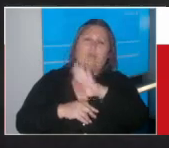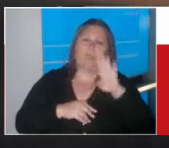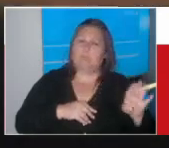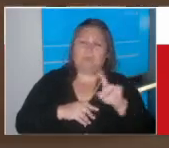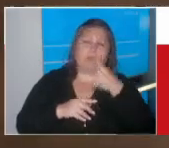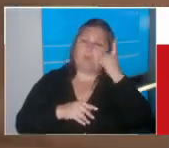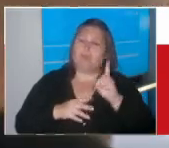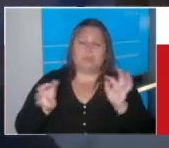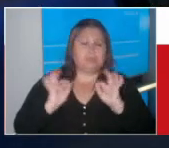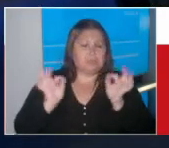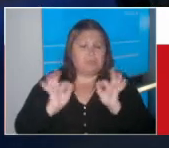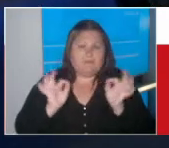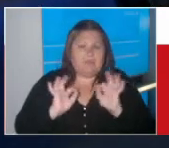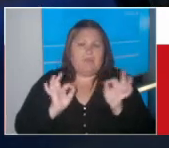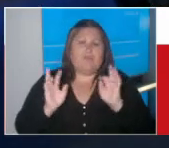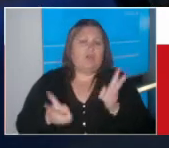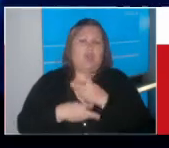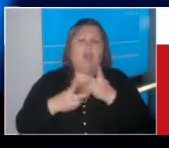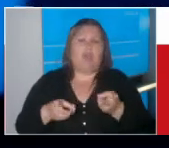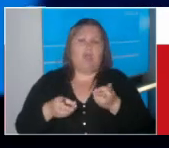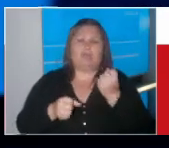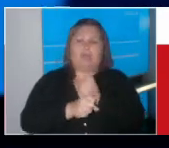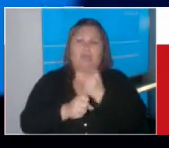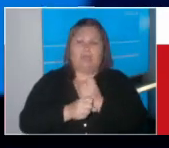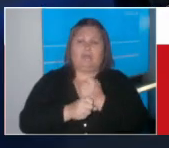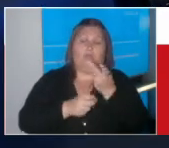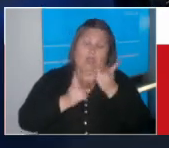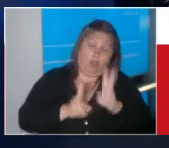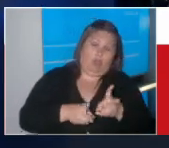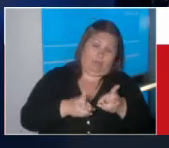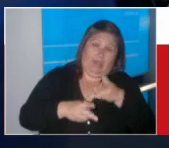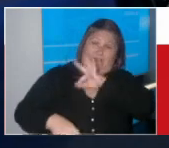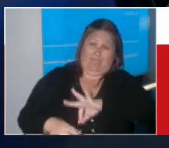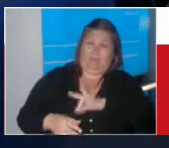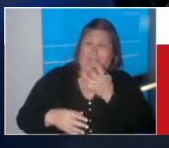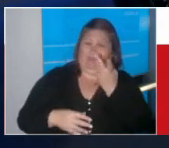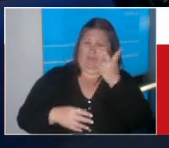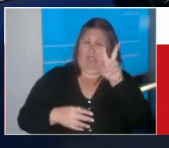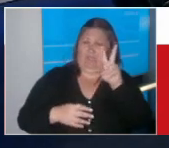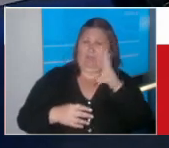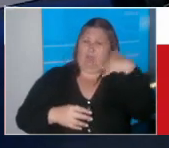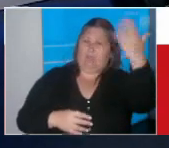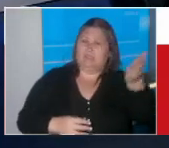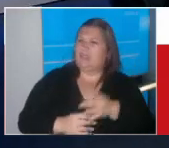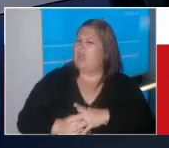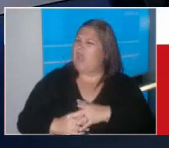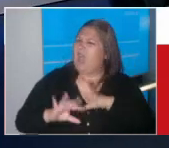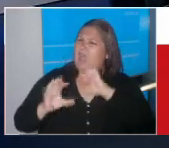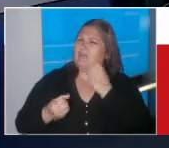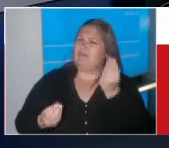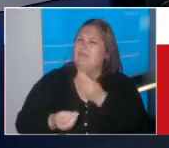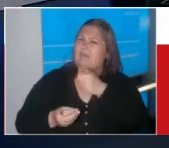ידע הכל, הוא יכול לעשות יותר כסף בחוץ. הדברים האלה בכלל יכולים להשפיע על הציבור, זאת אומרת, האם לא כל